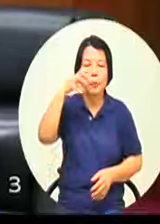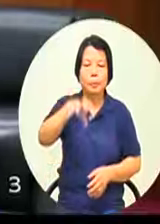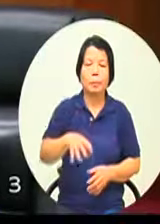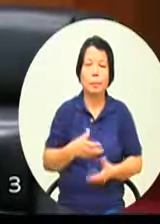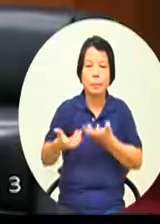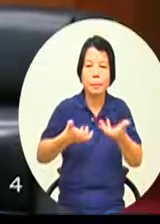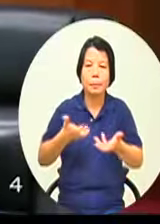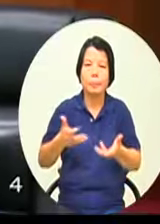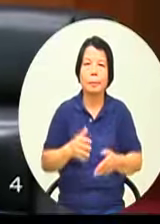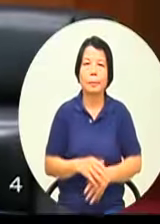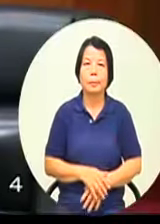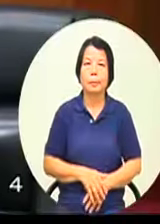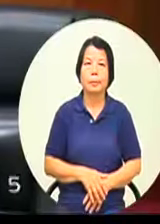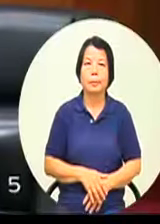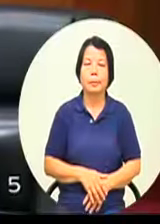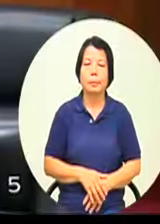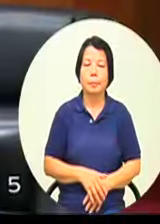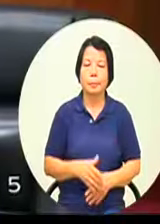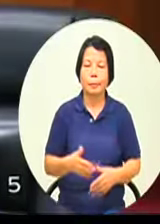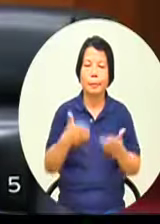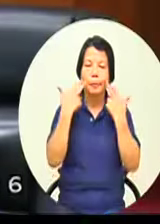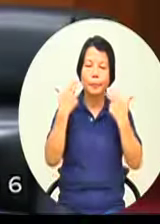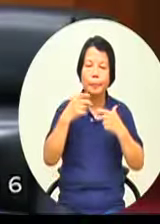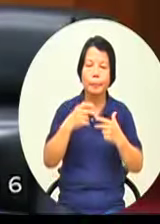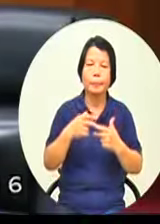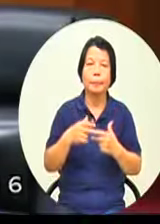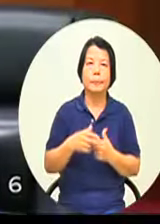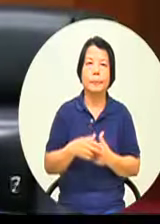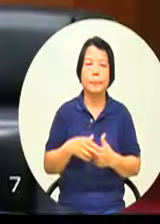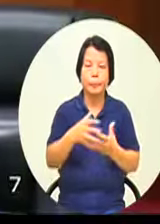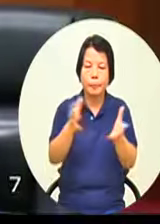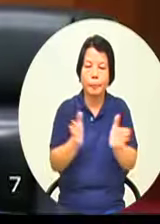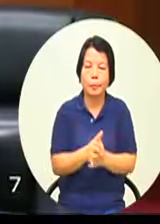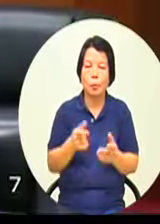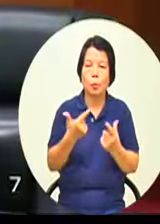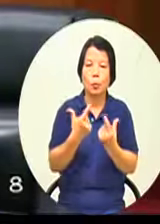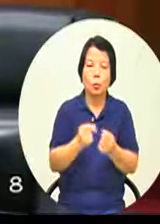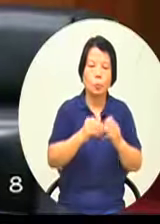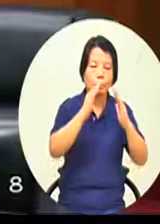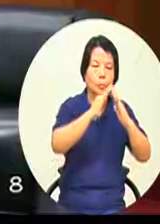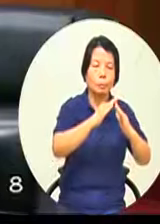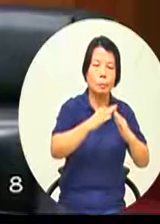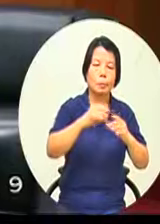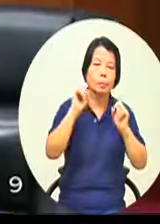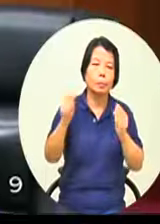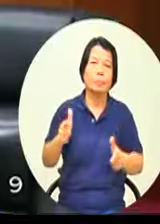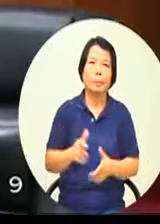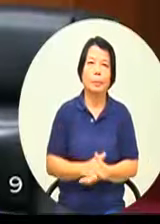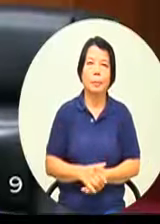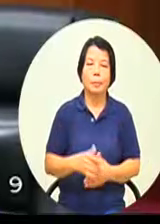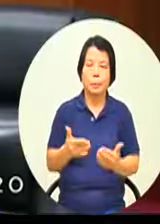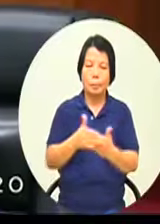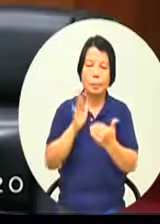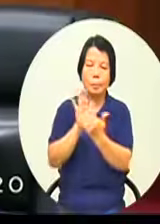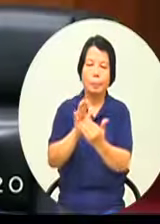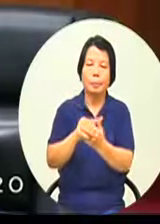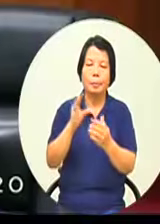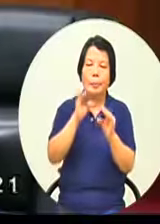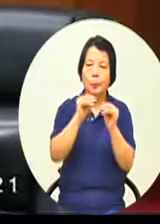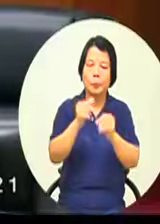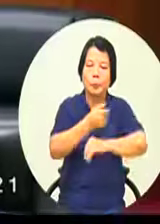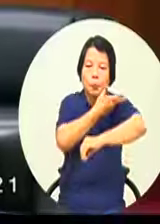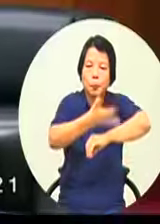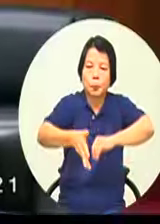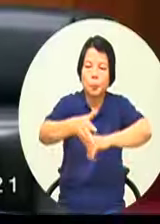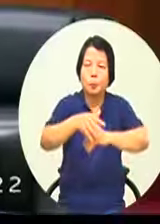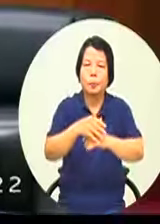务在原乡跟都会是非常不一样的，在原乡是要防止我们土石流造成的这个